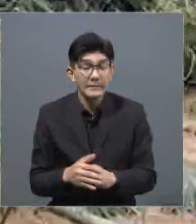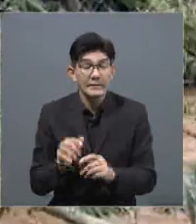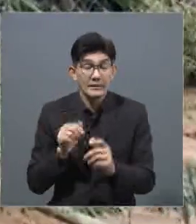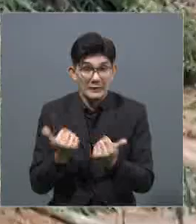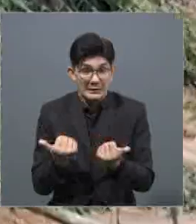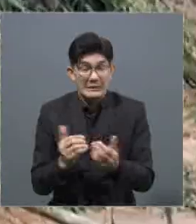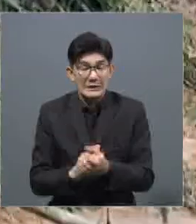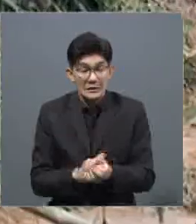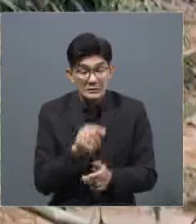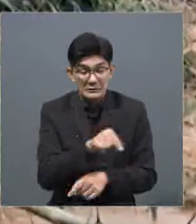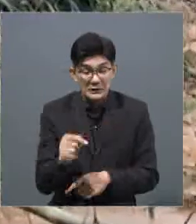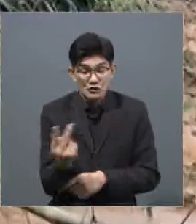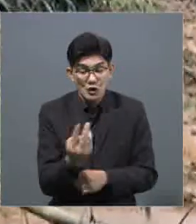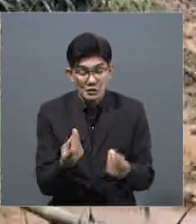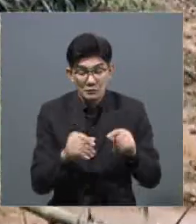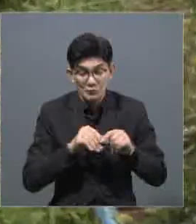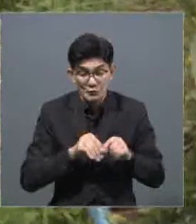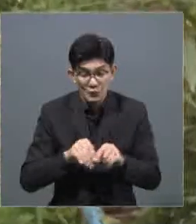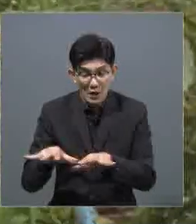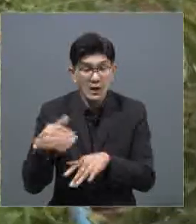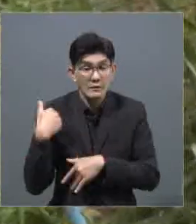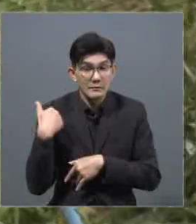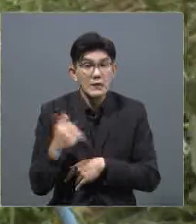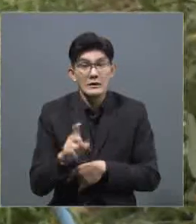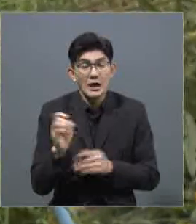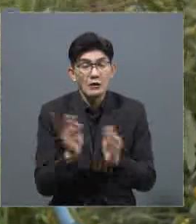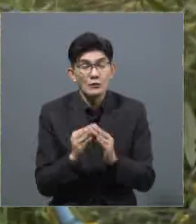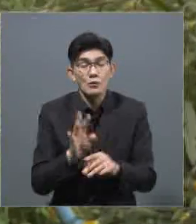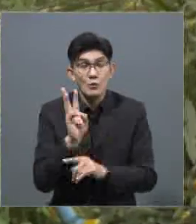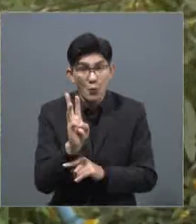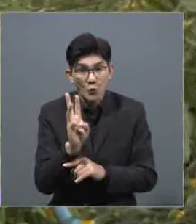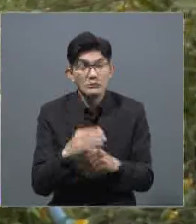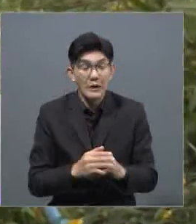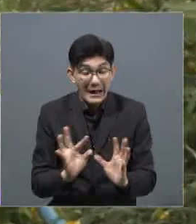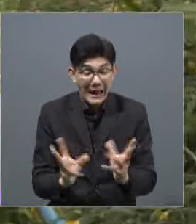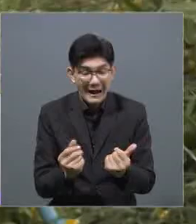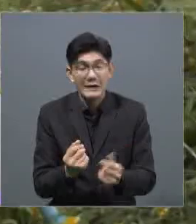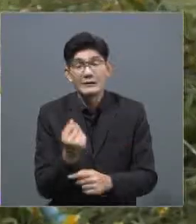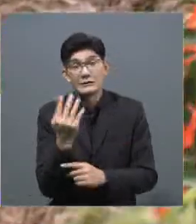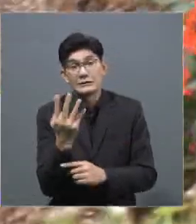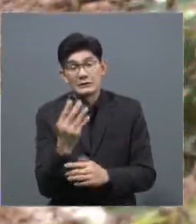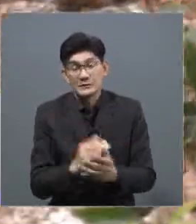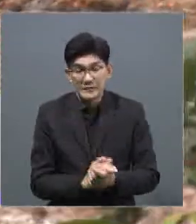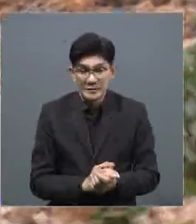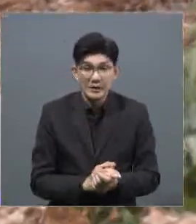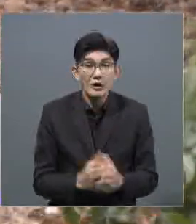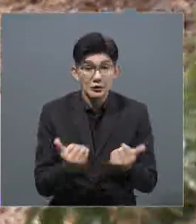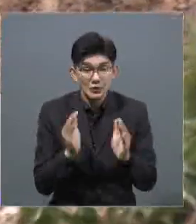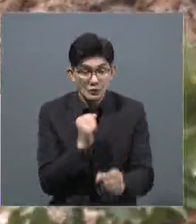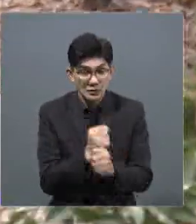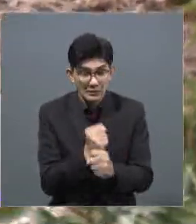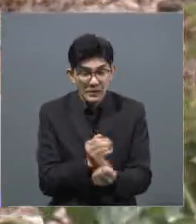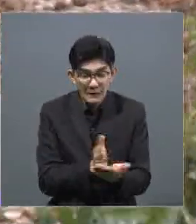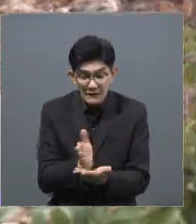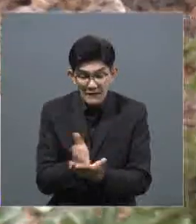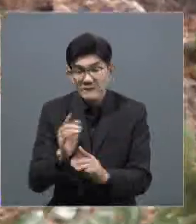ภอแม่อายทั้ง2จุดที่ดินสไลด์เนี่ยฮะผู้เสียชีวิตรวมกัน6คนและยังมีที่สูญหายอยู่อีก4คนนะครับตอนนี้เจ้าหน้าที่หลายภา